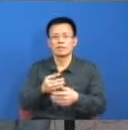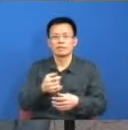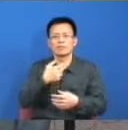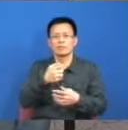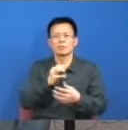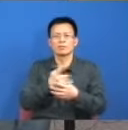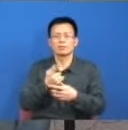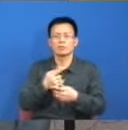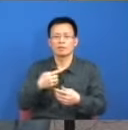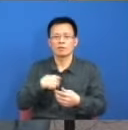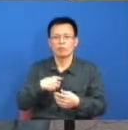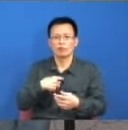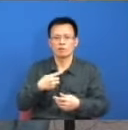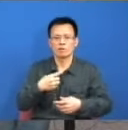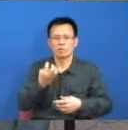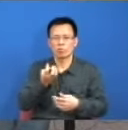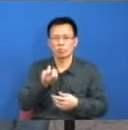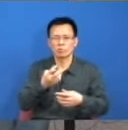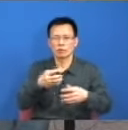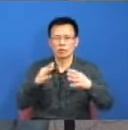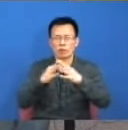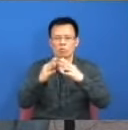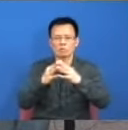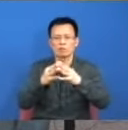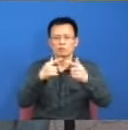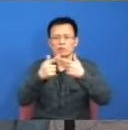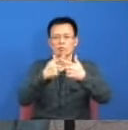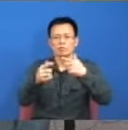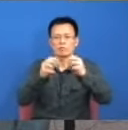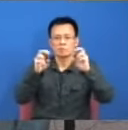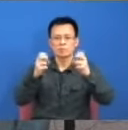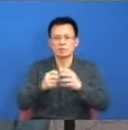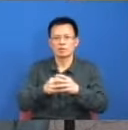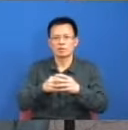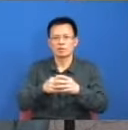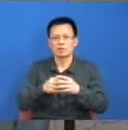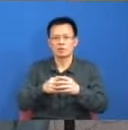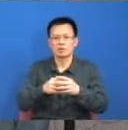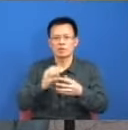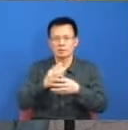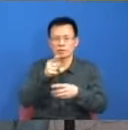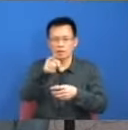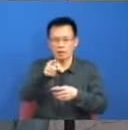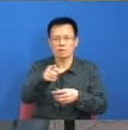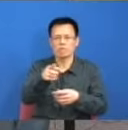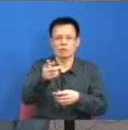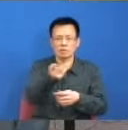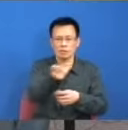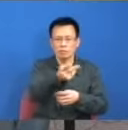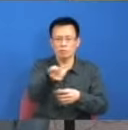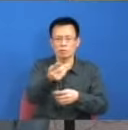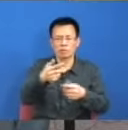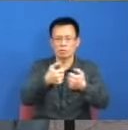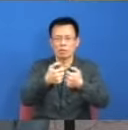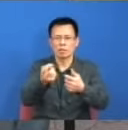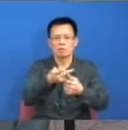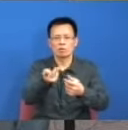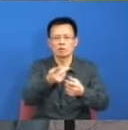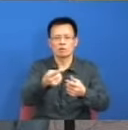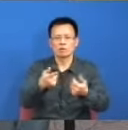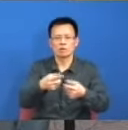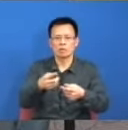我哋好少拗屋企嘅問題，拗呢啲問題。 唔係喎，但係你兩位都係搞民運嘅，係搞運動嘅一個好資深嘅